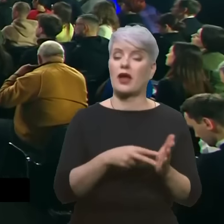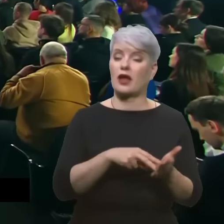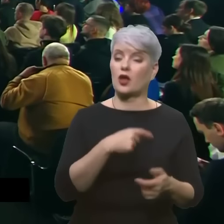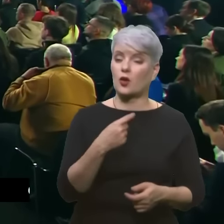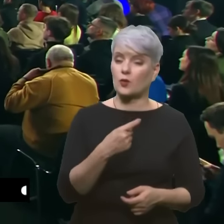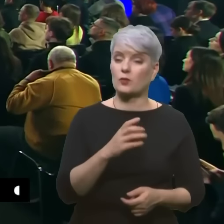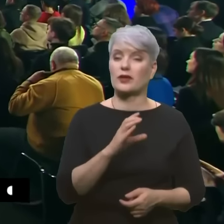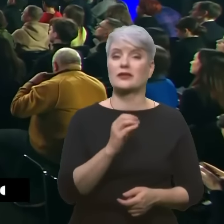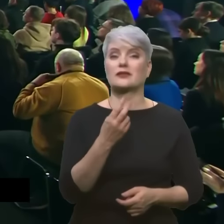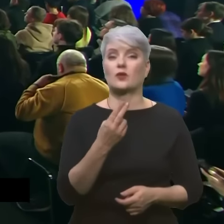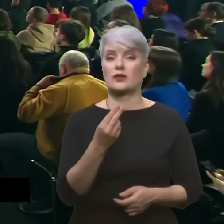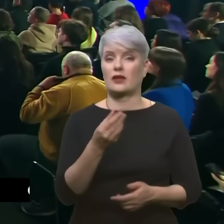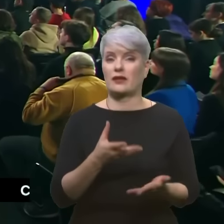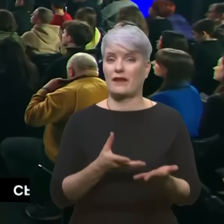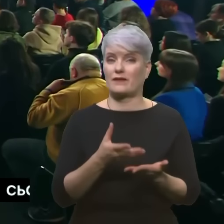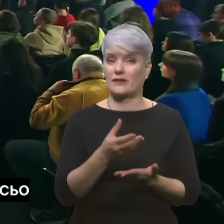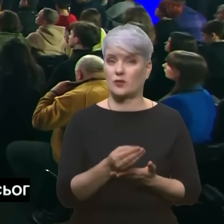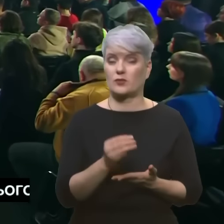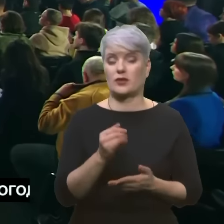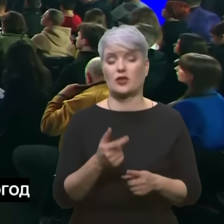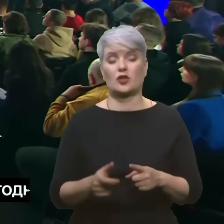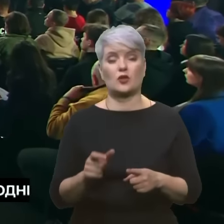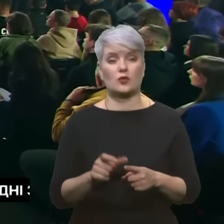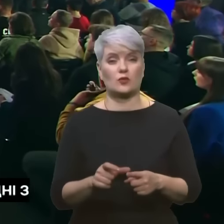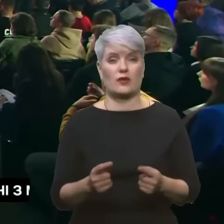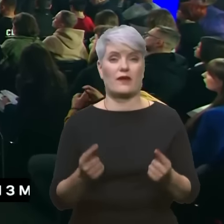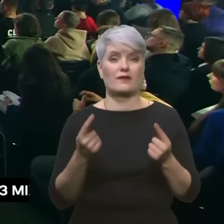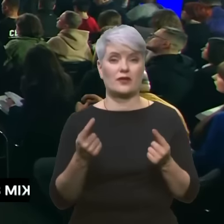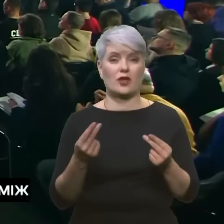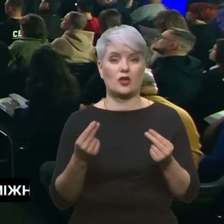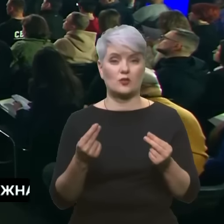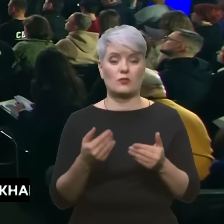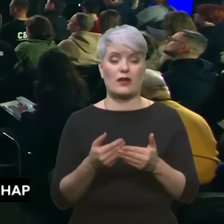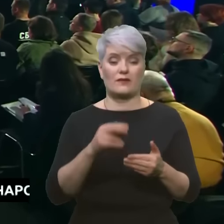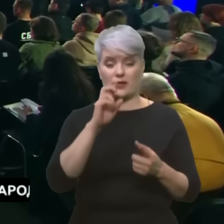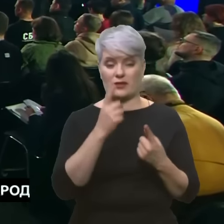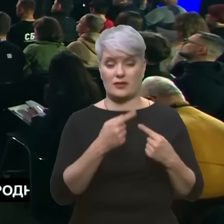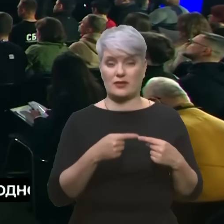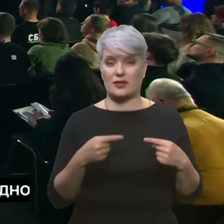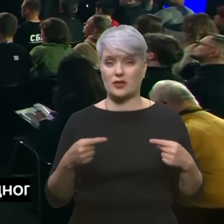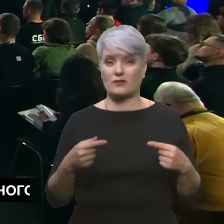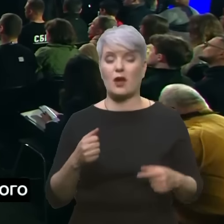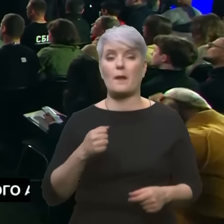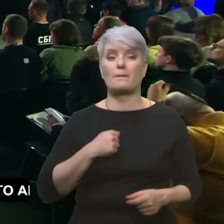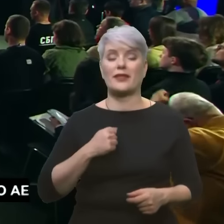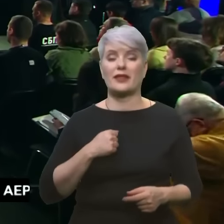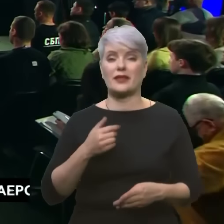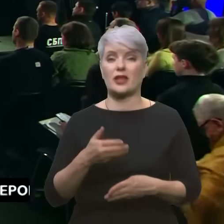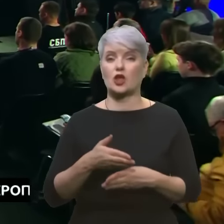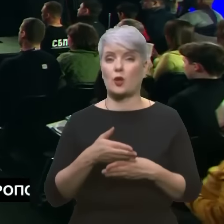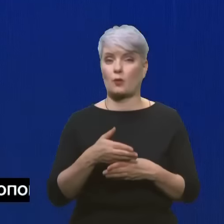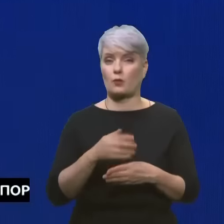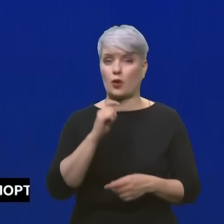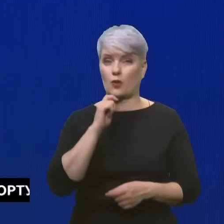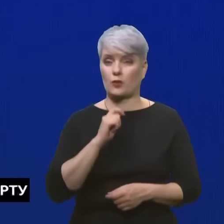соціальні виплати, але і дуже велика сума від цих держав – це мілітарі допомога Україні.